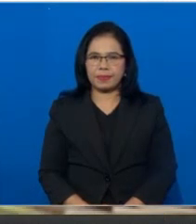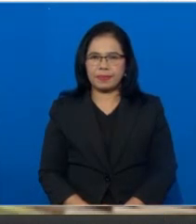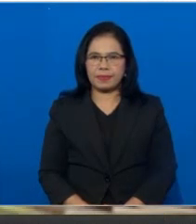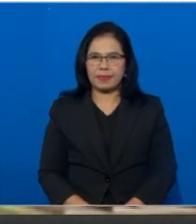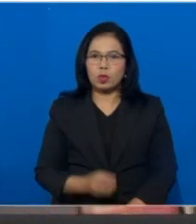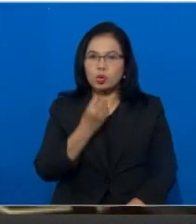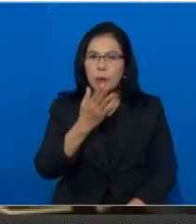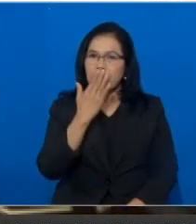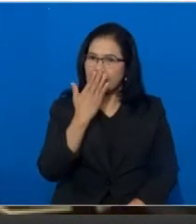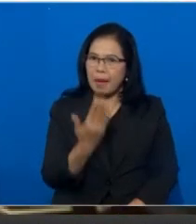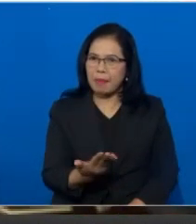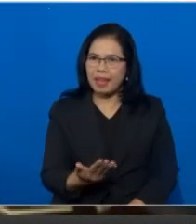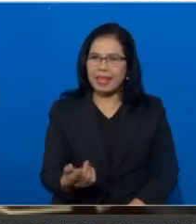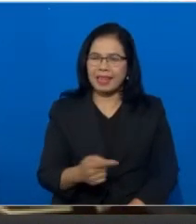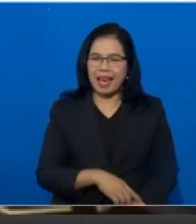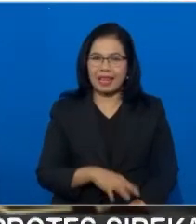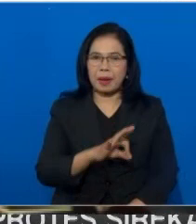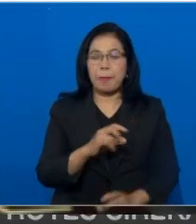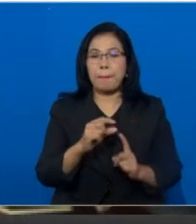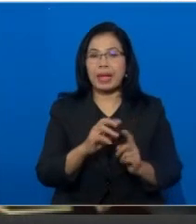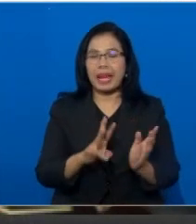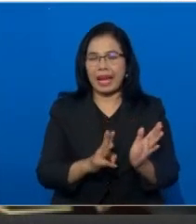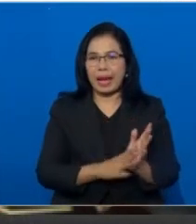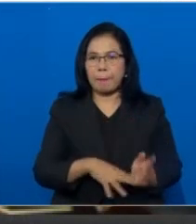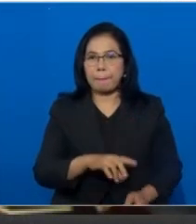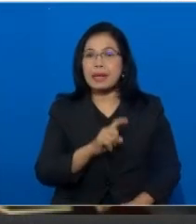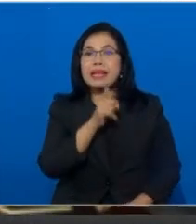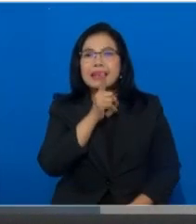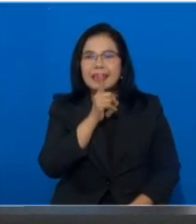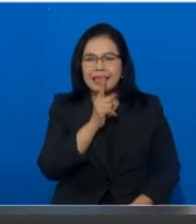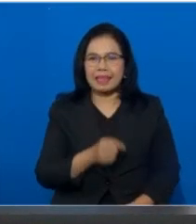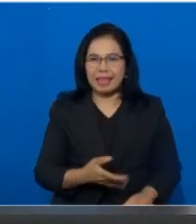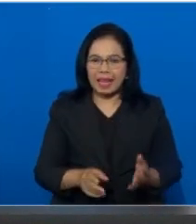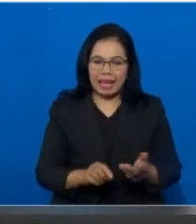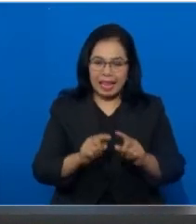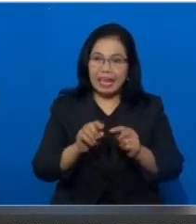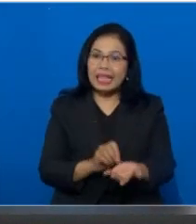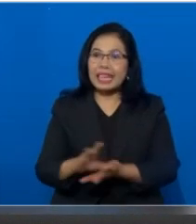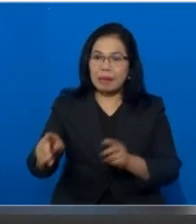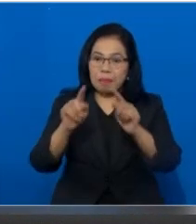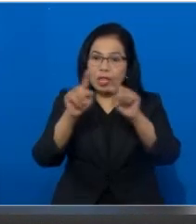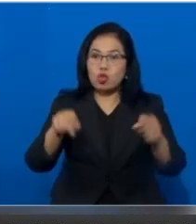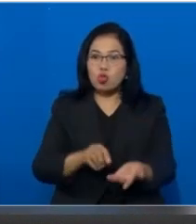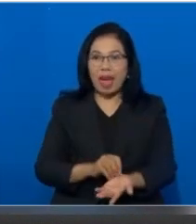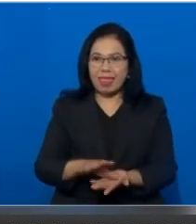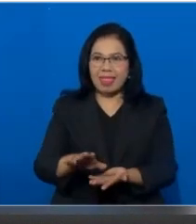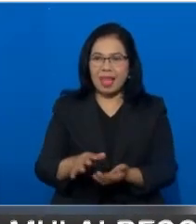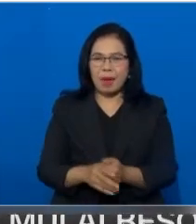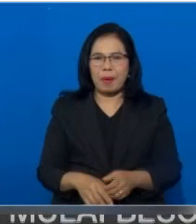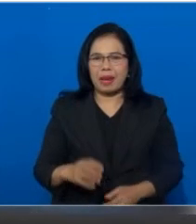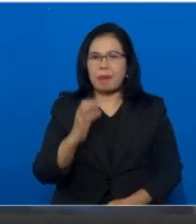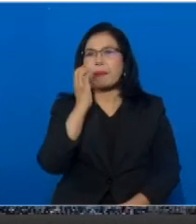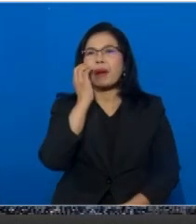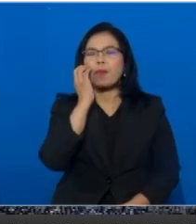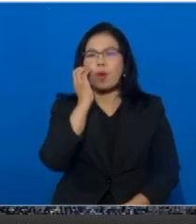Ucapan selamat datang dari Perdana Menteri Inggris Rishi Sunak. Ia mengirim surat berisi selamat kepada Prabowo yang diberikan secara langsung